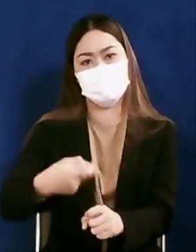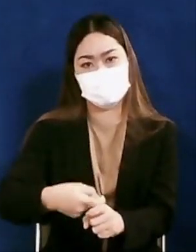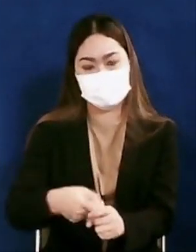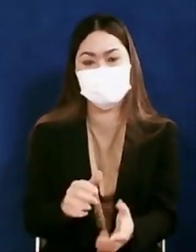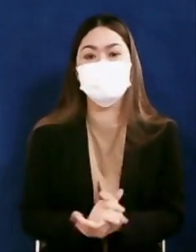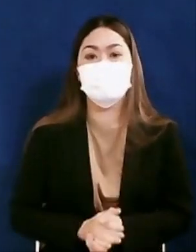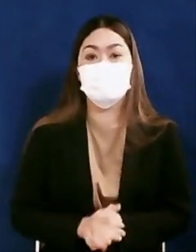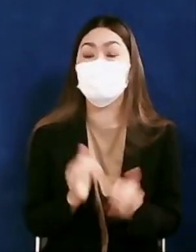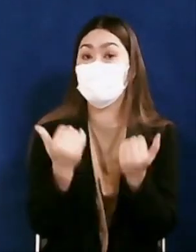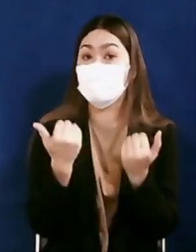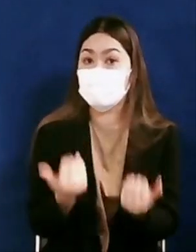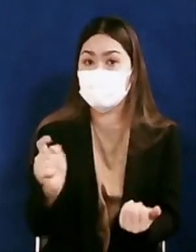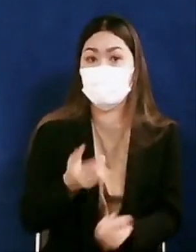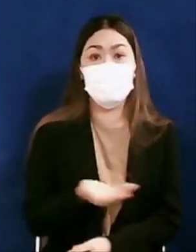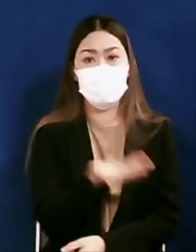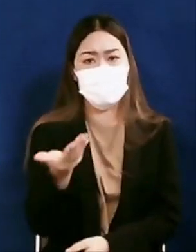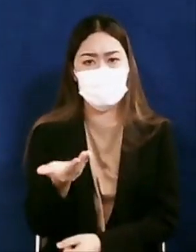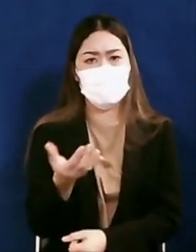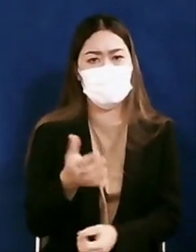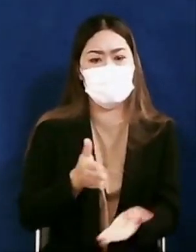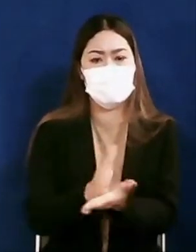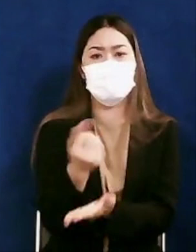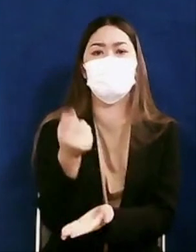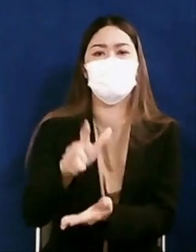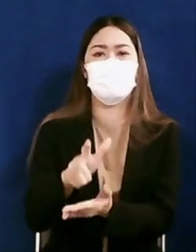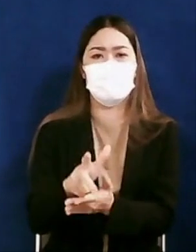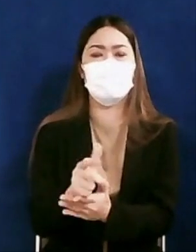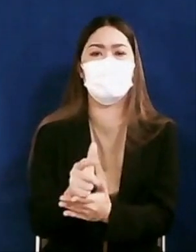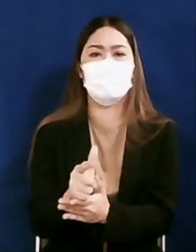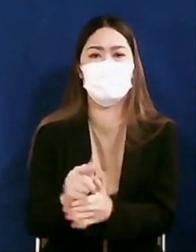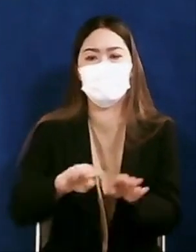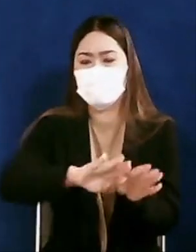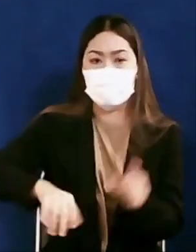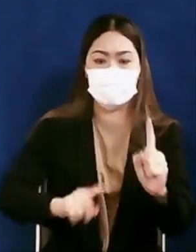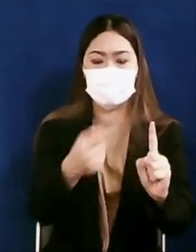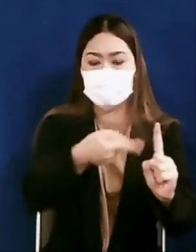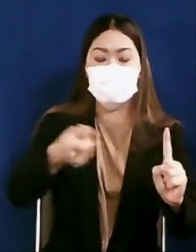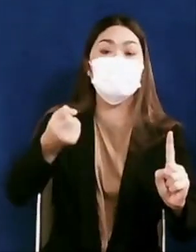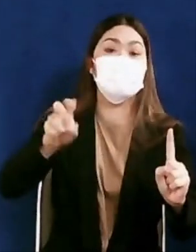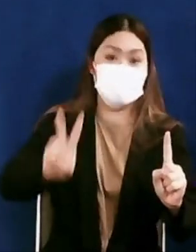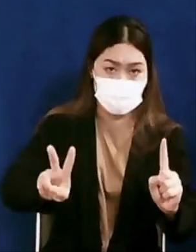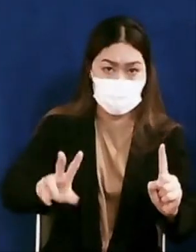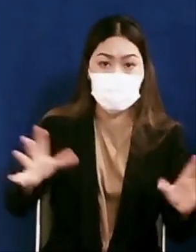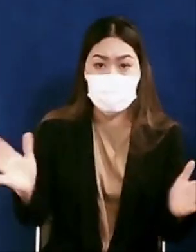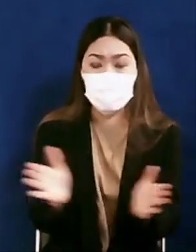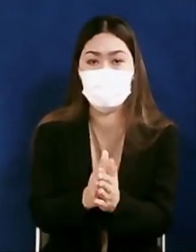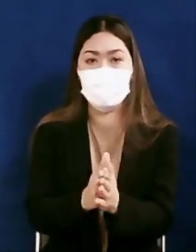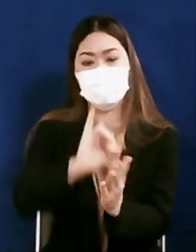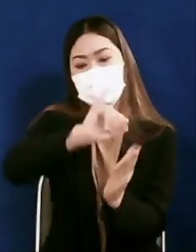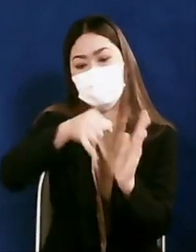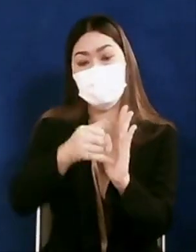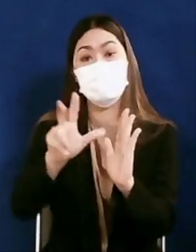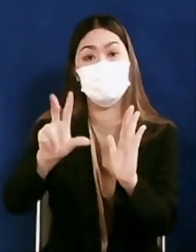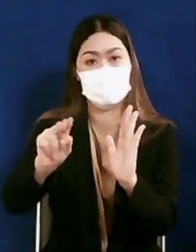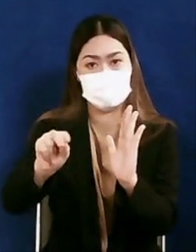ก็เราก็เลยขอสกิปเขต13ไปนะครับก็เป็นเขต1ถึงเขต12ทั้งหมด30จังหวัดครับ